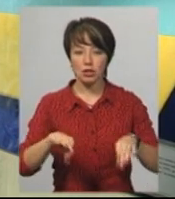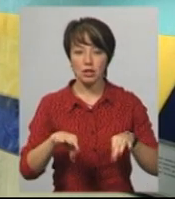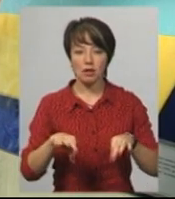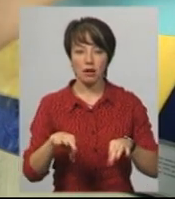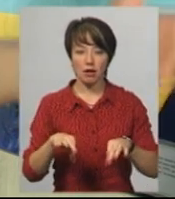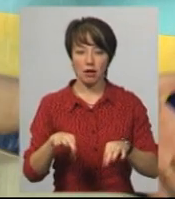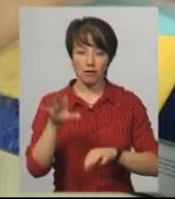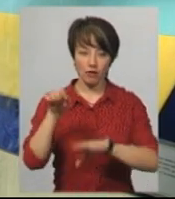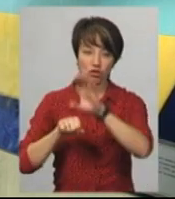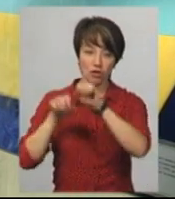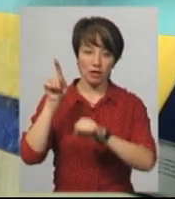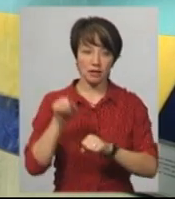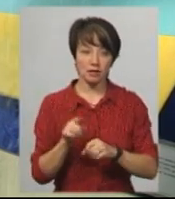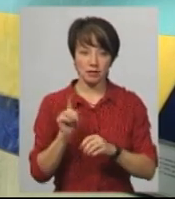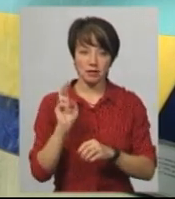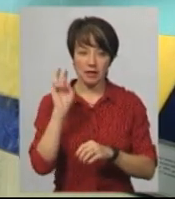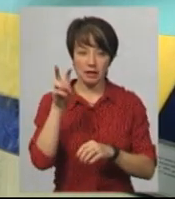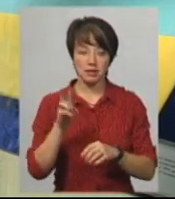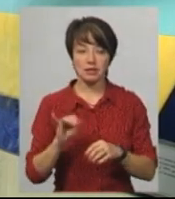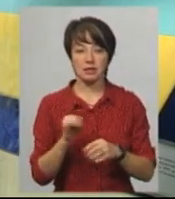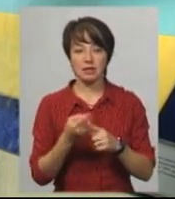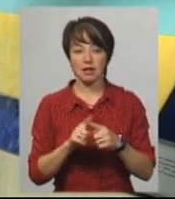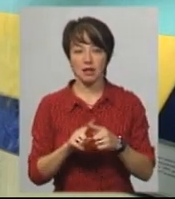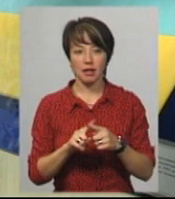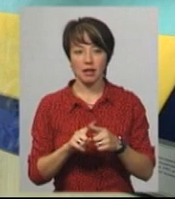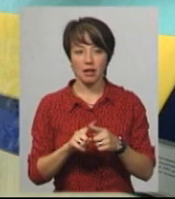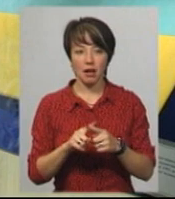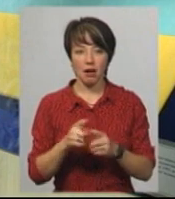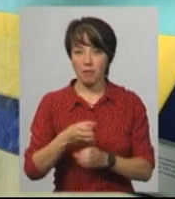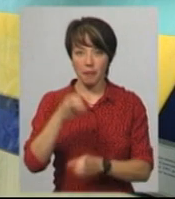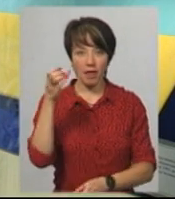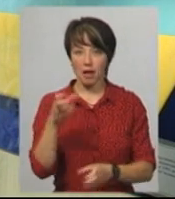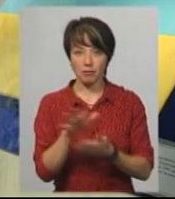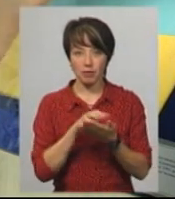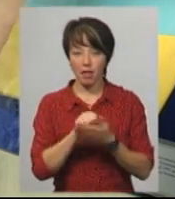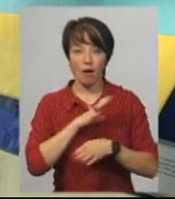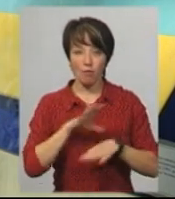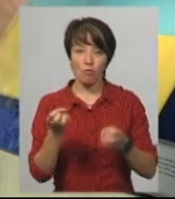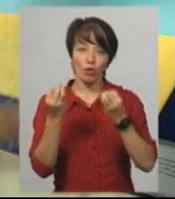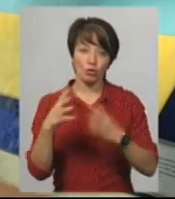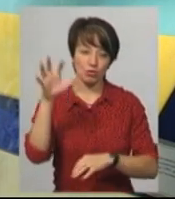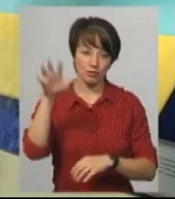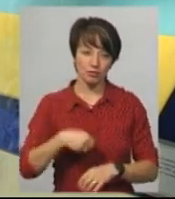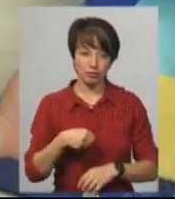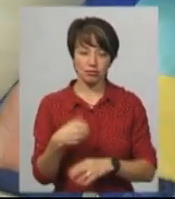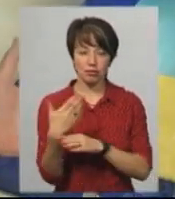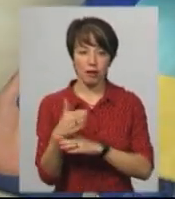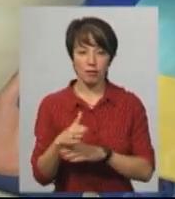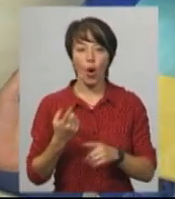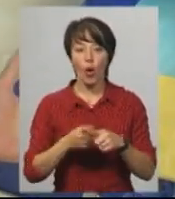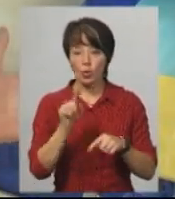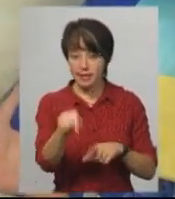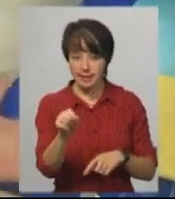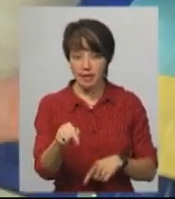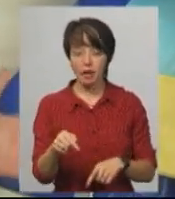вишка, на ній залізли нагору, вже не гнули цю трубу, а просто прапор зняли. Оцей